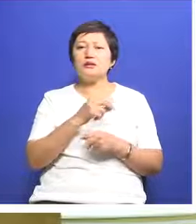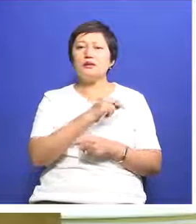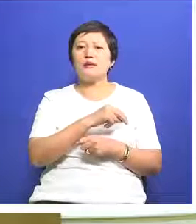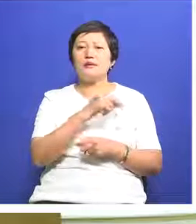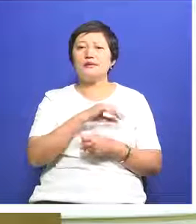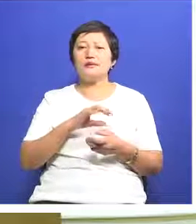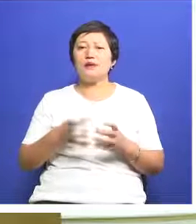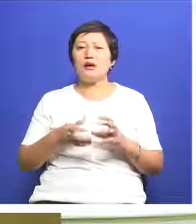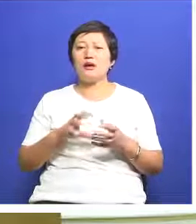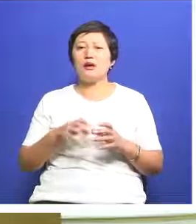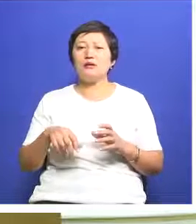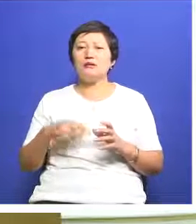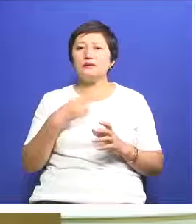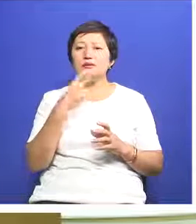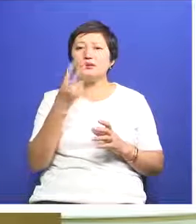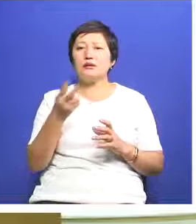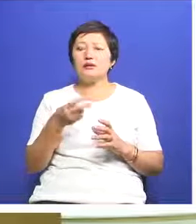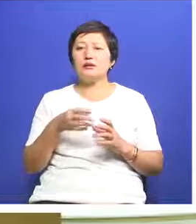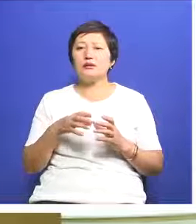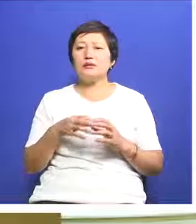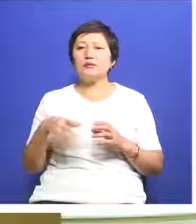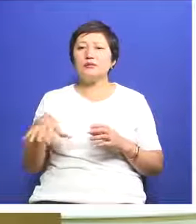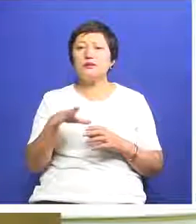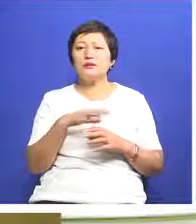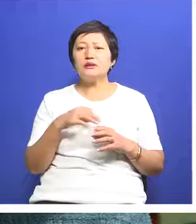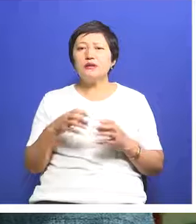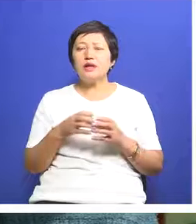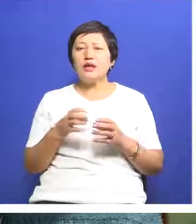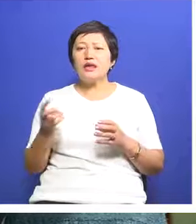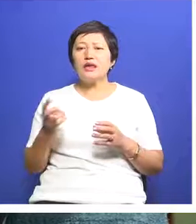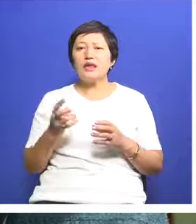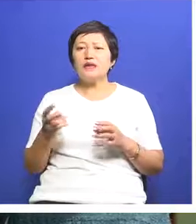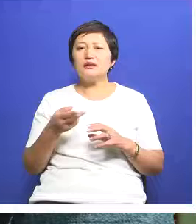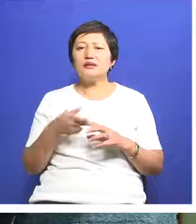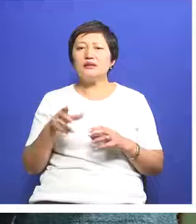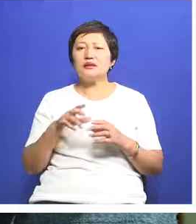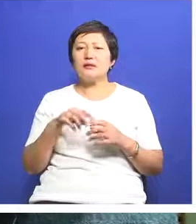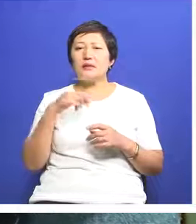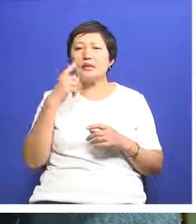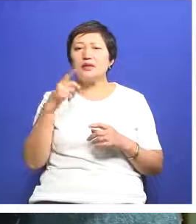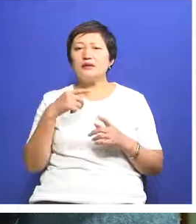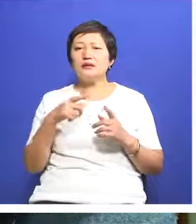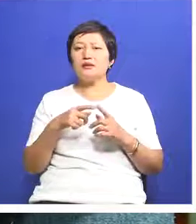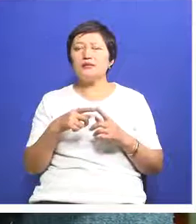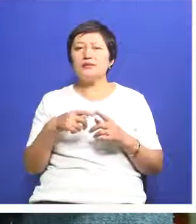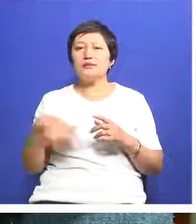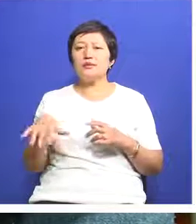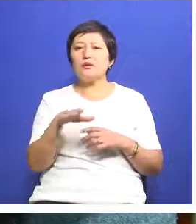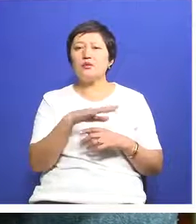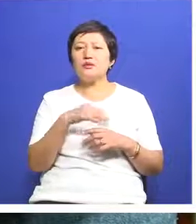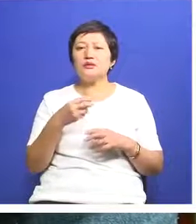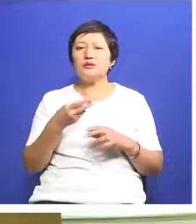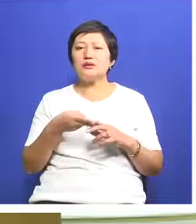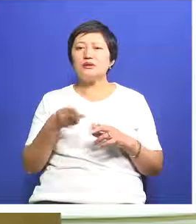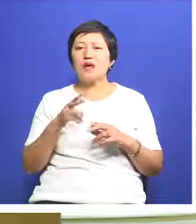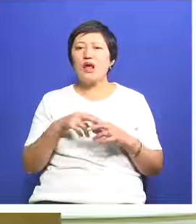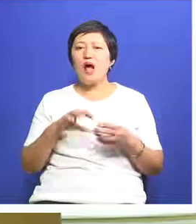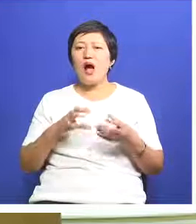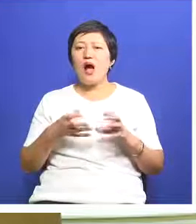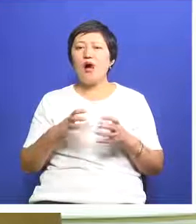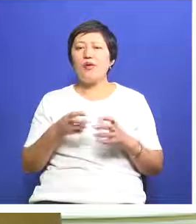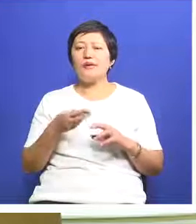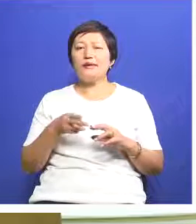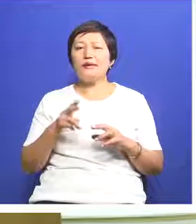жерде ауылдың бар жағдайын көріп жүрдік. Біздің негізінде былай айтсақ та болатын шығар, бізді осы